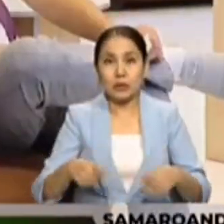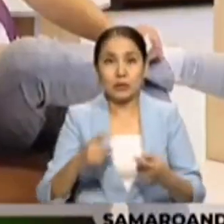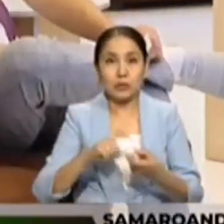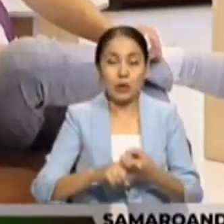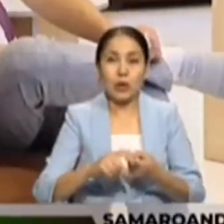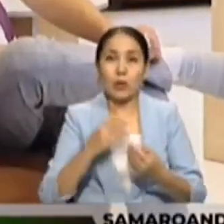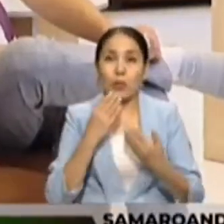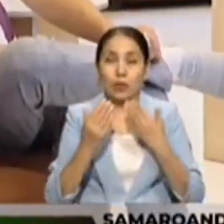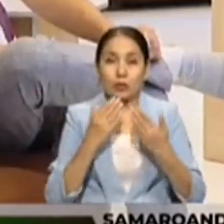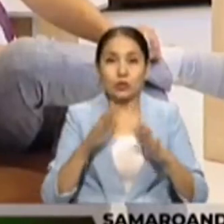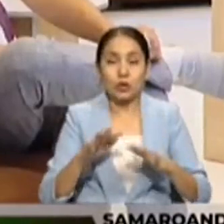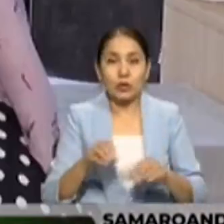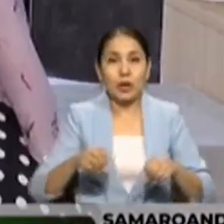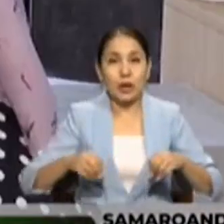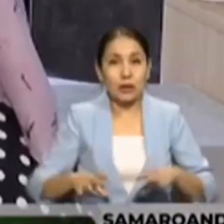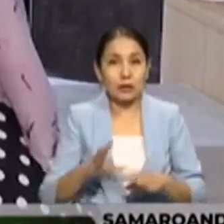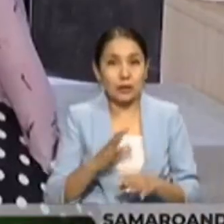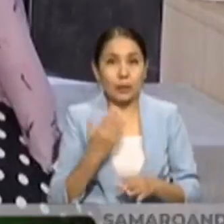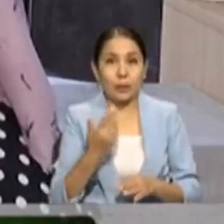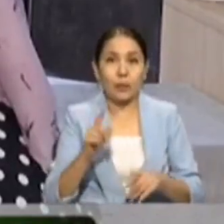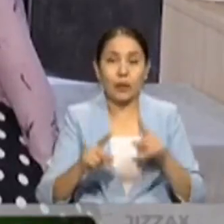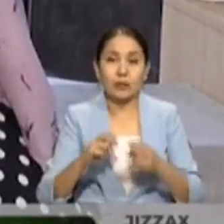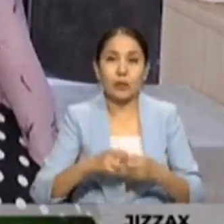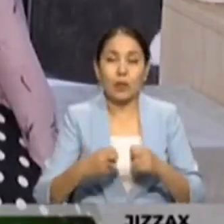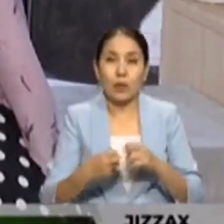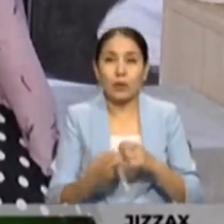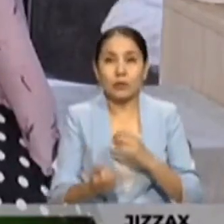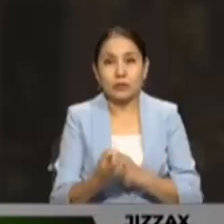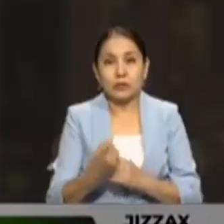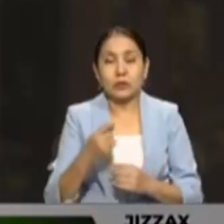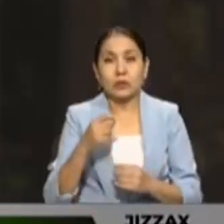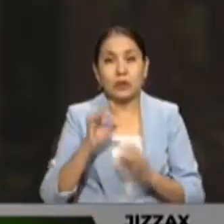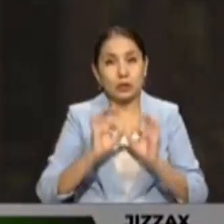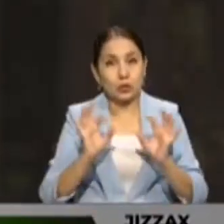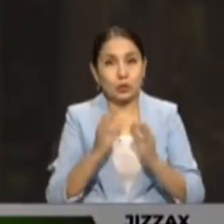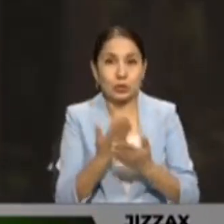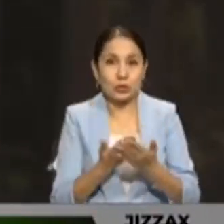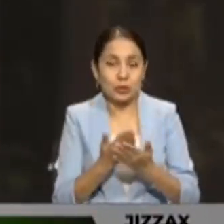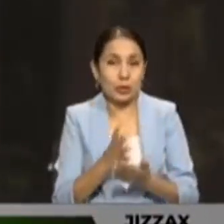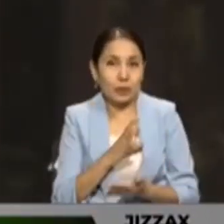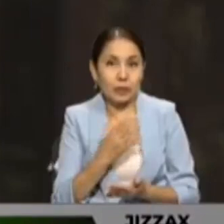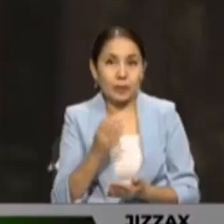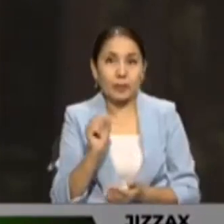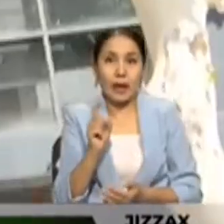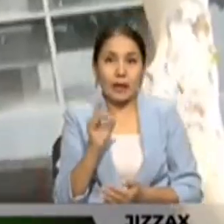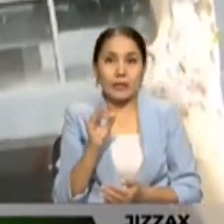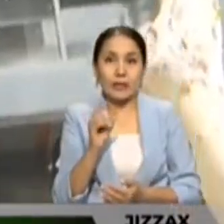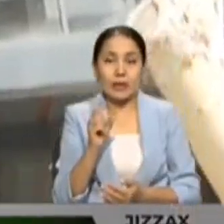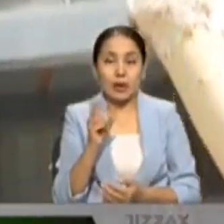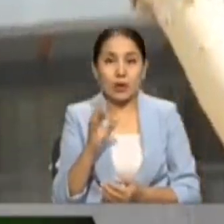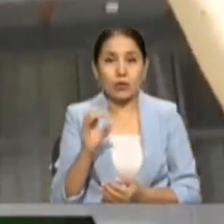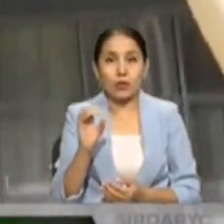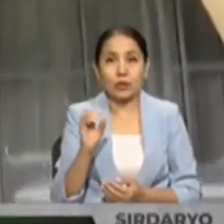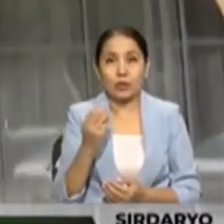bog'liq murojaatlar joyida hal etilgan bo'lsa, ba'zi muammolar yuzasidan og'zaki huquqiy tushuntirishlar berildi. Azizaxon Ilyosxon va